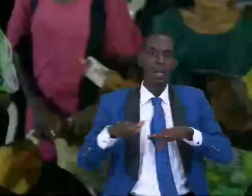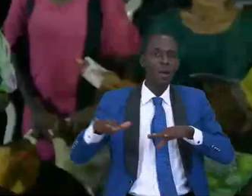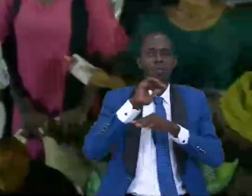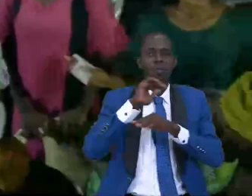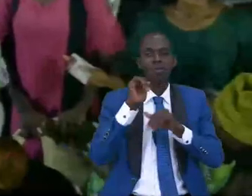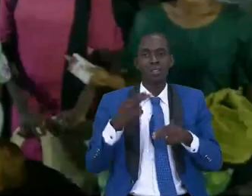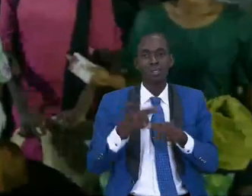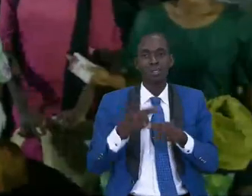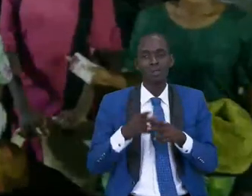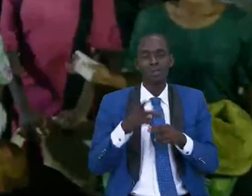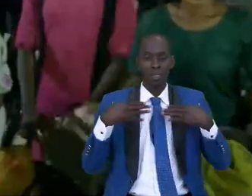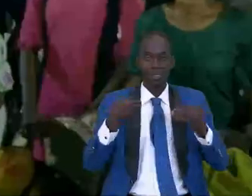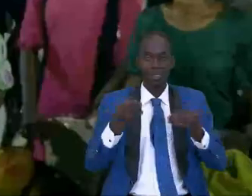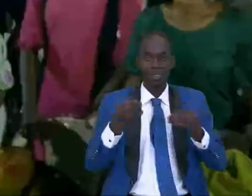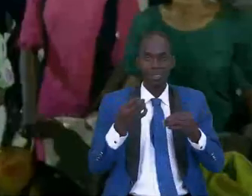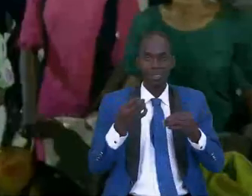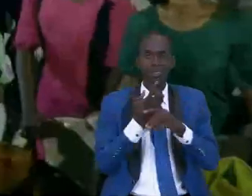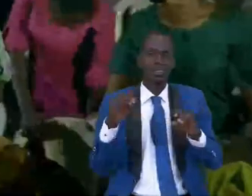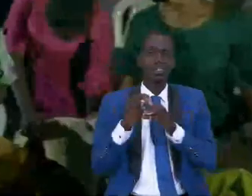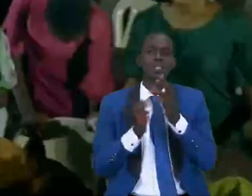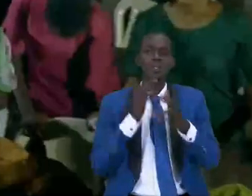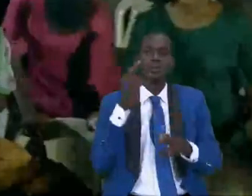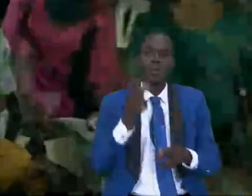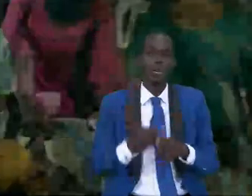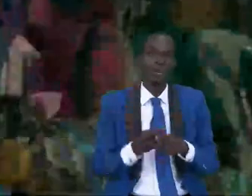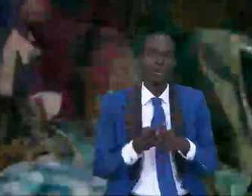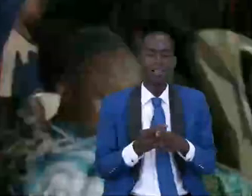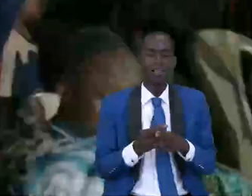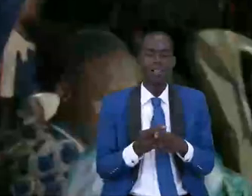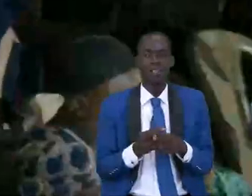qui surpasse tout nom. Tu es guéri, délivré au nom de Jésus.